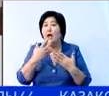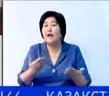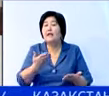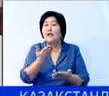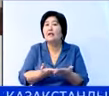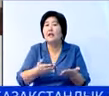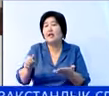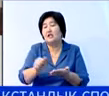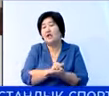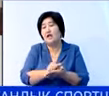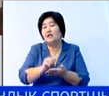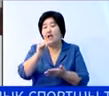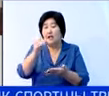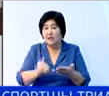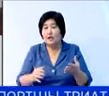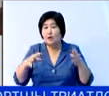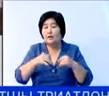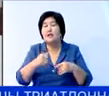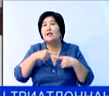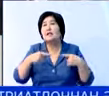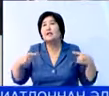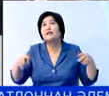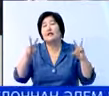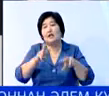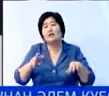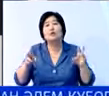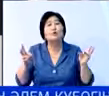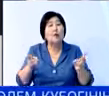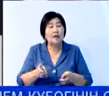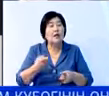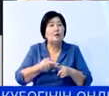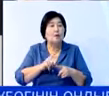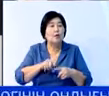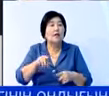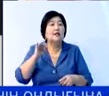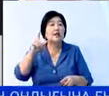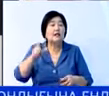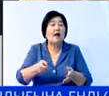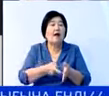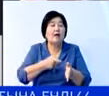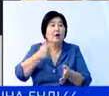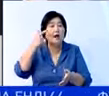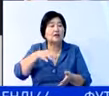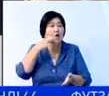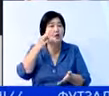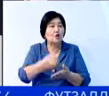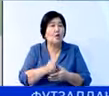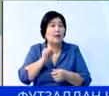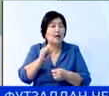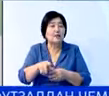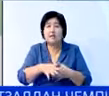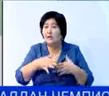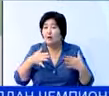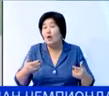дәйекті жәдігерлер топтастырылып, әлі де тың деректер іздестіру қажет. Бұл ретте тарихшы археолог ғалымдарға жауапкершілік жүгі артылып